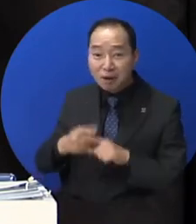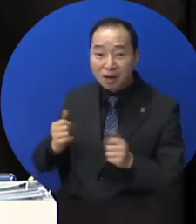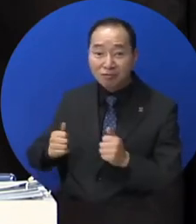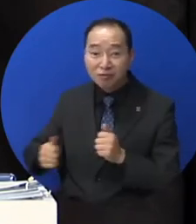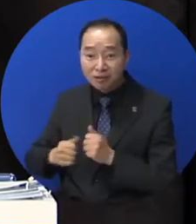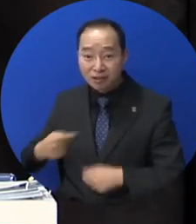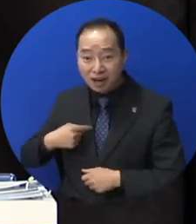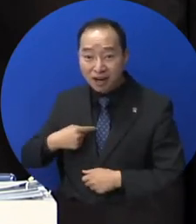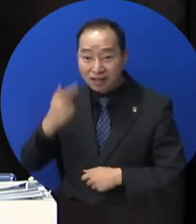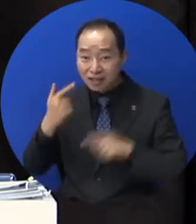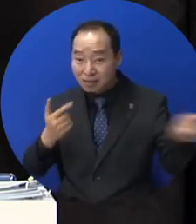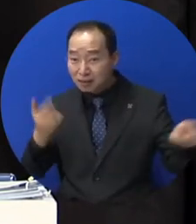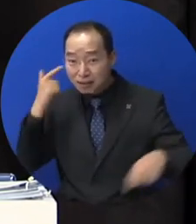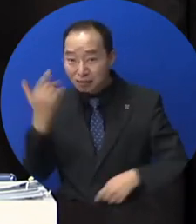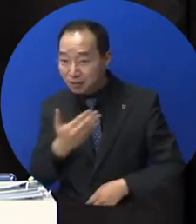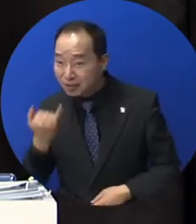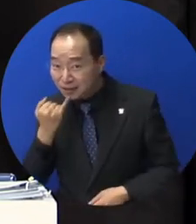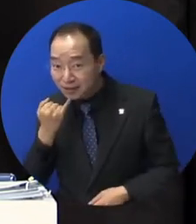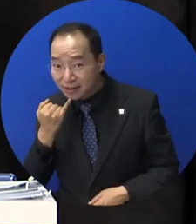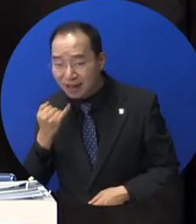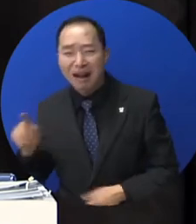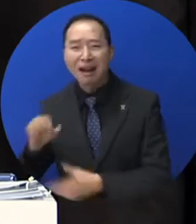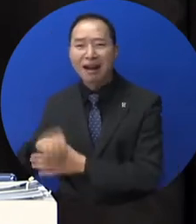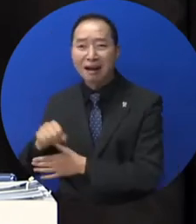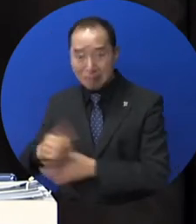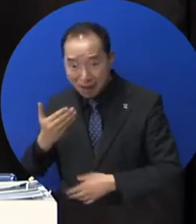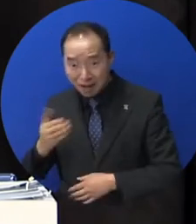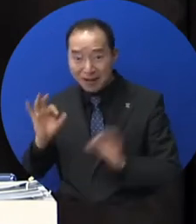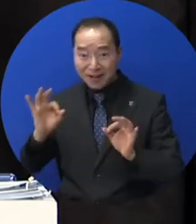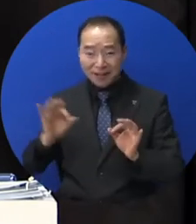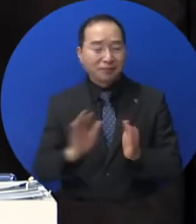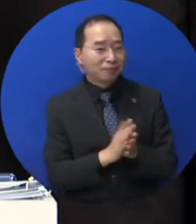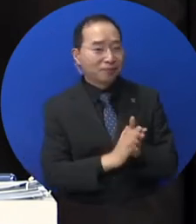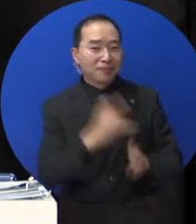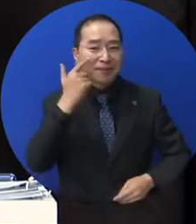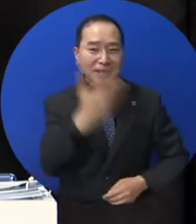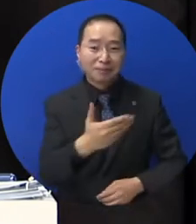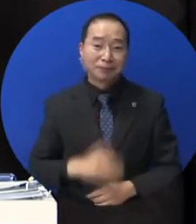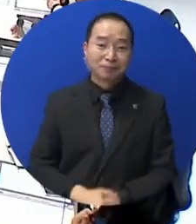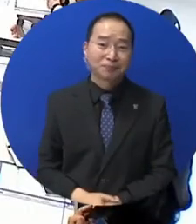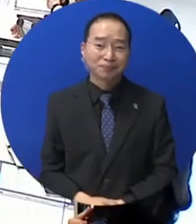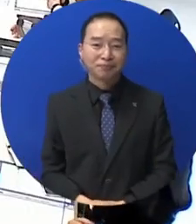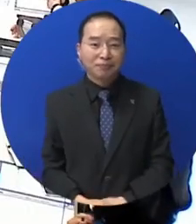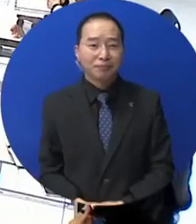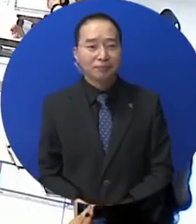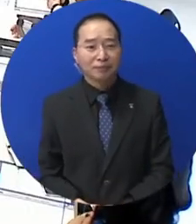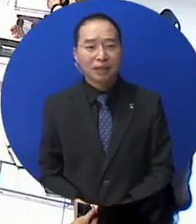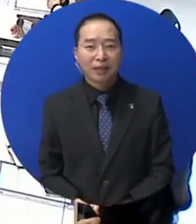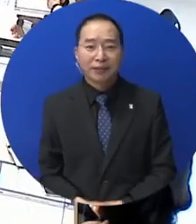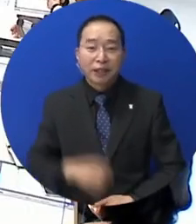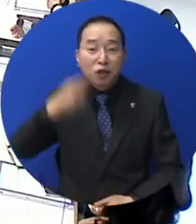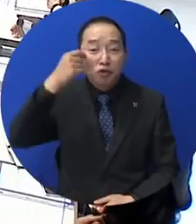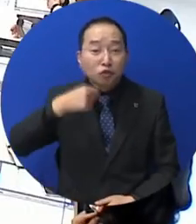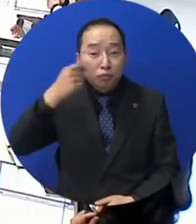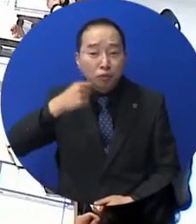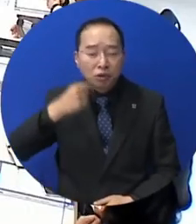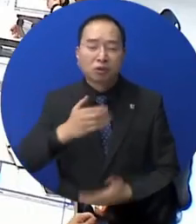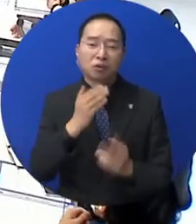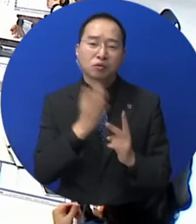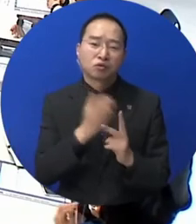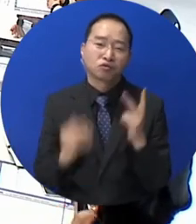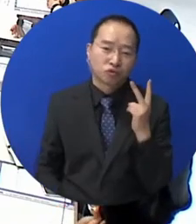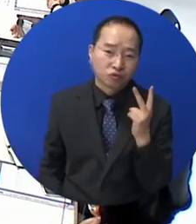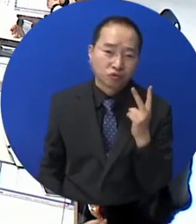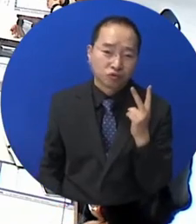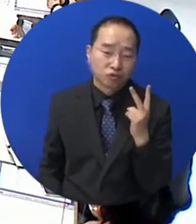공청관리위원들께서 예, 질문. 사회를 원하지 않습니까? 제가 질문 하나 드리면 눈물의 종류는 두 가지가 있는 것 같습니다.